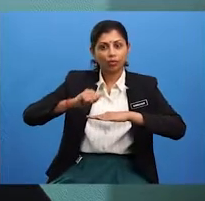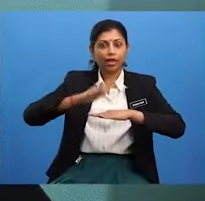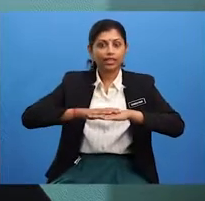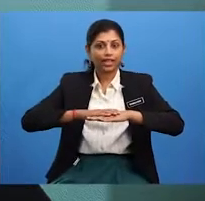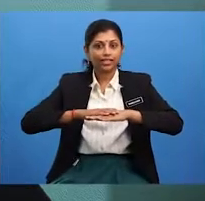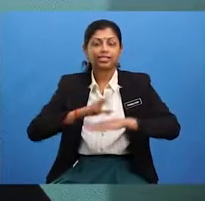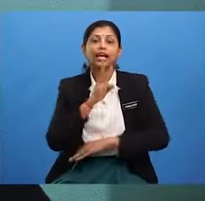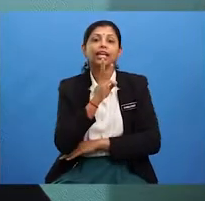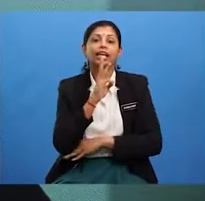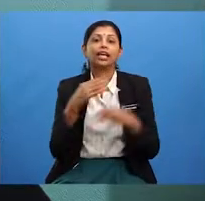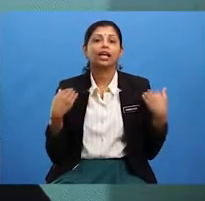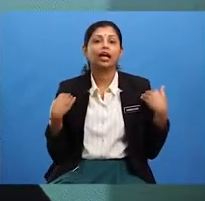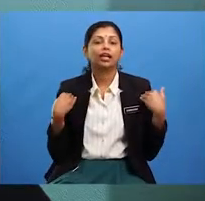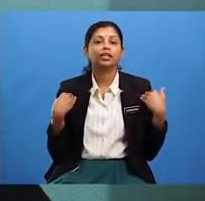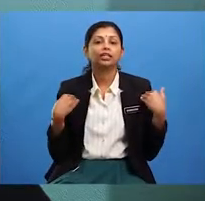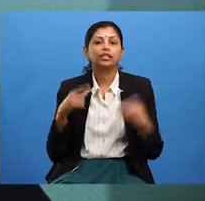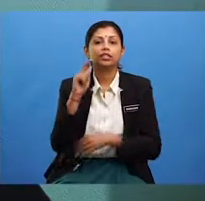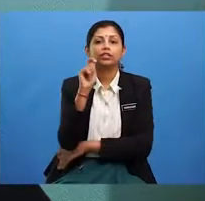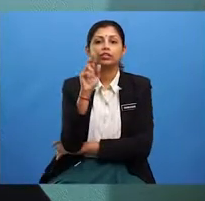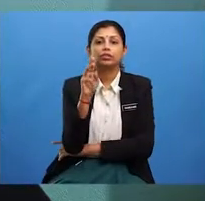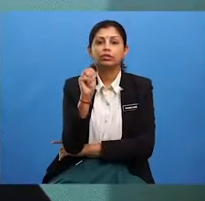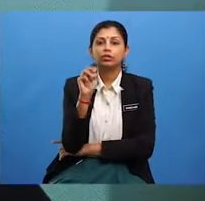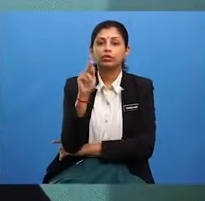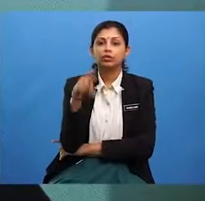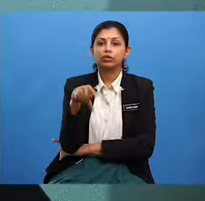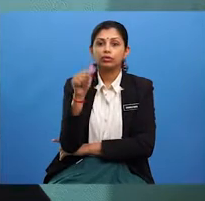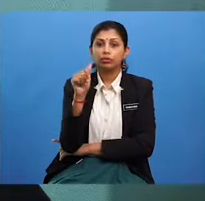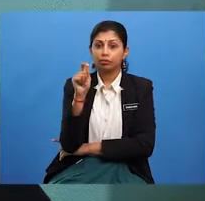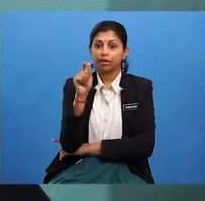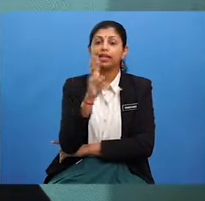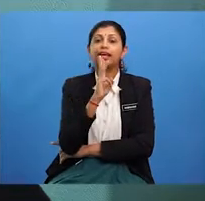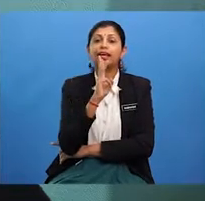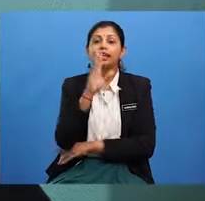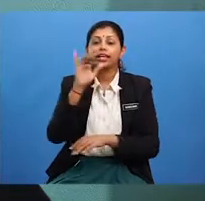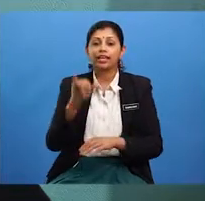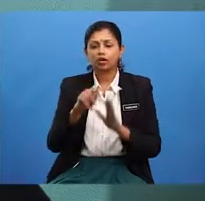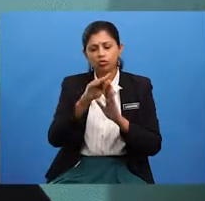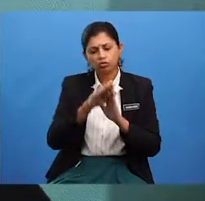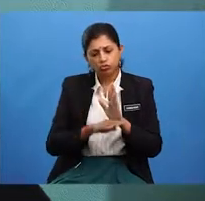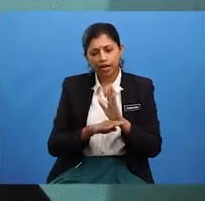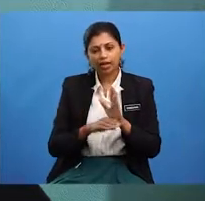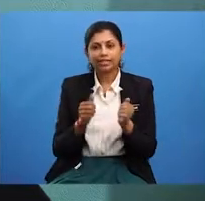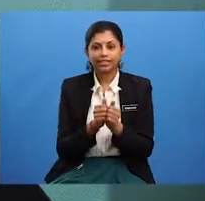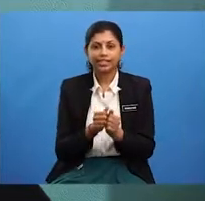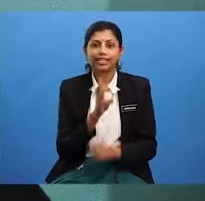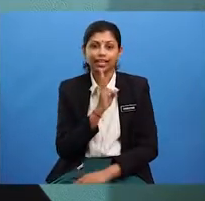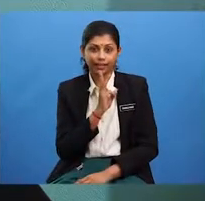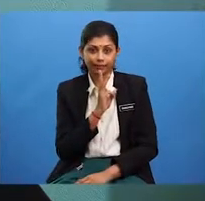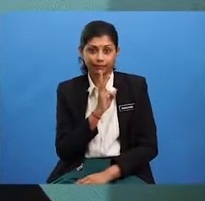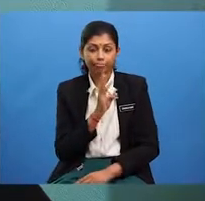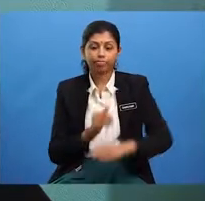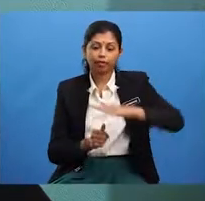permukaan air mempunyai ketumpatan yang kurang berbanding air. manakala objek yang